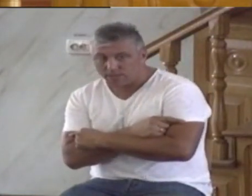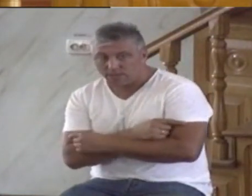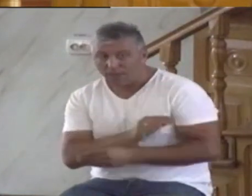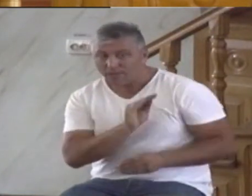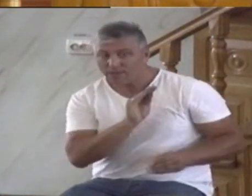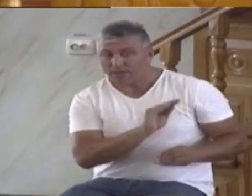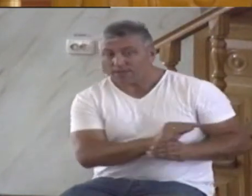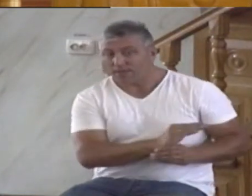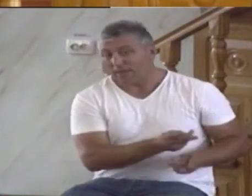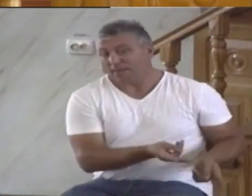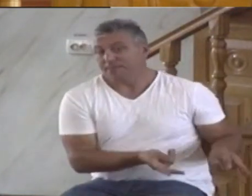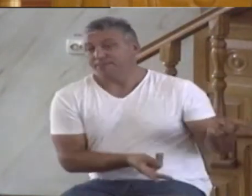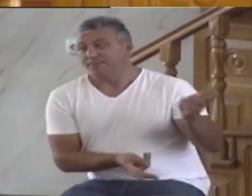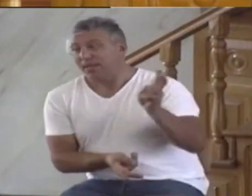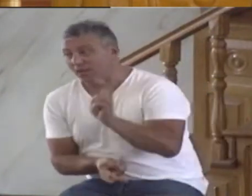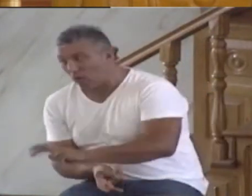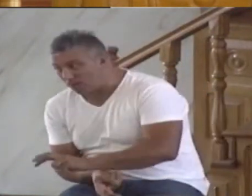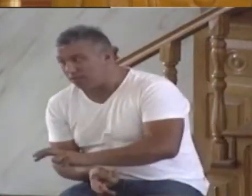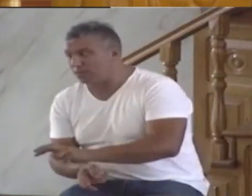искушениями сатана.